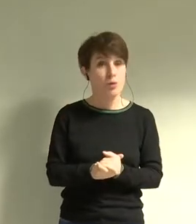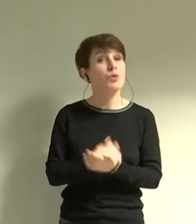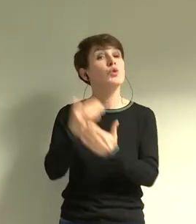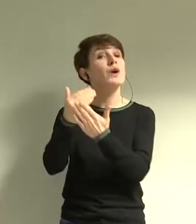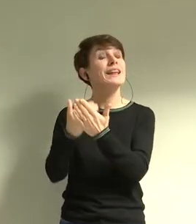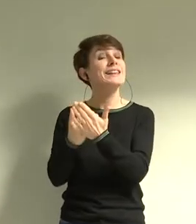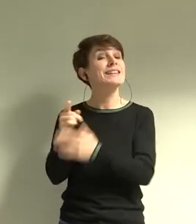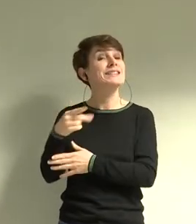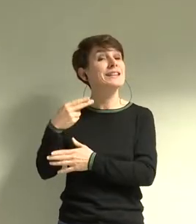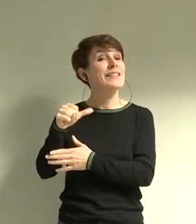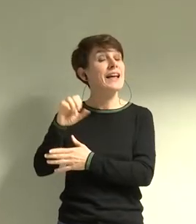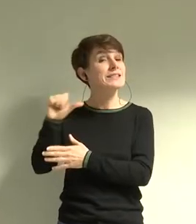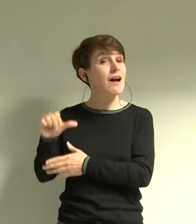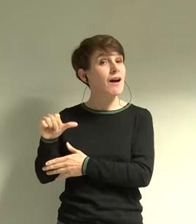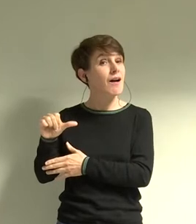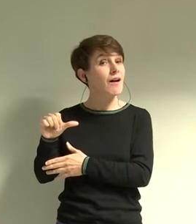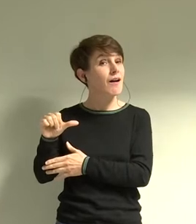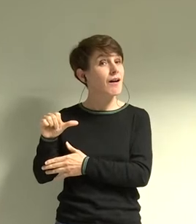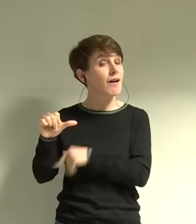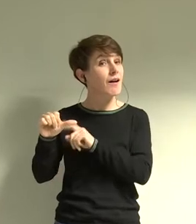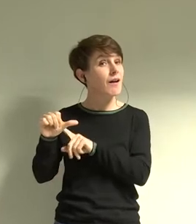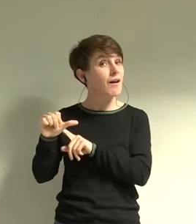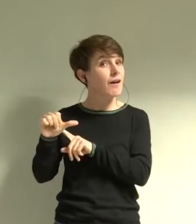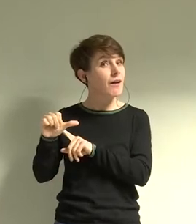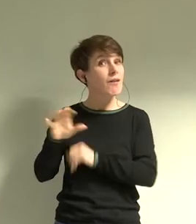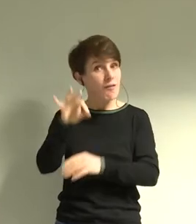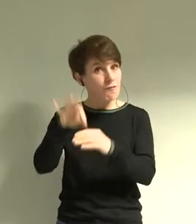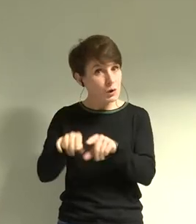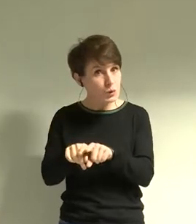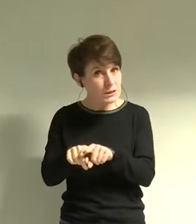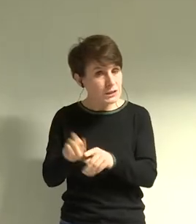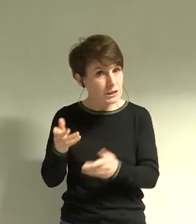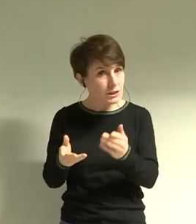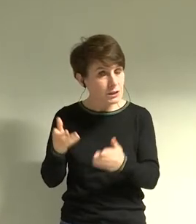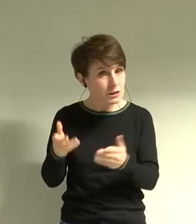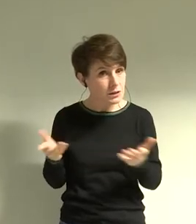il ya unanimité que ça on votait aussi vous non